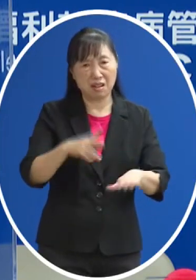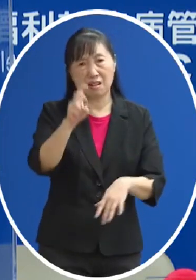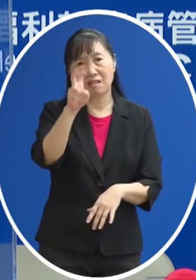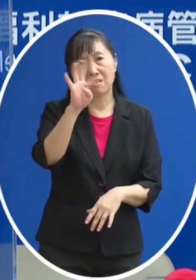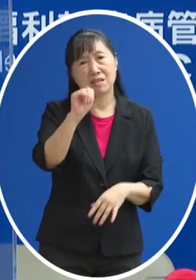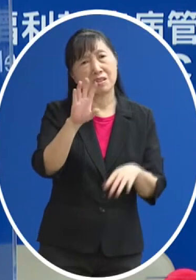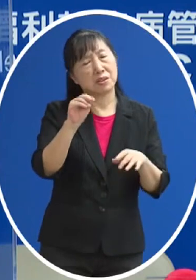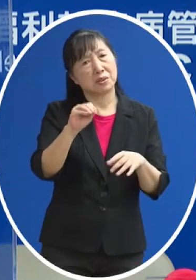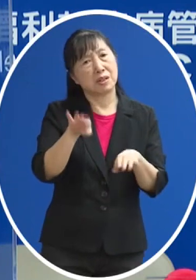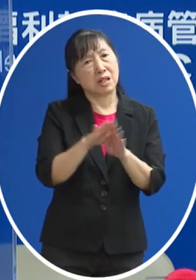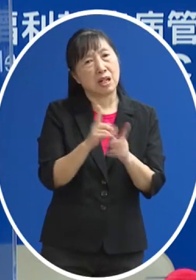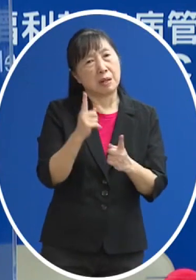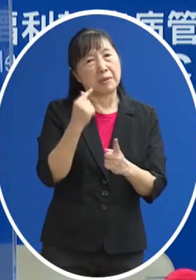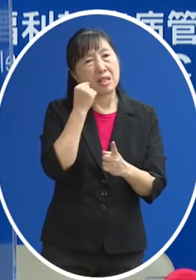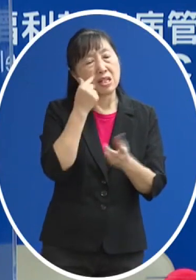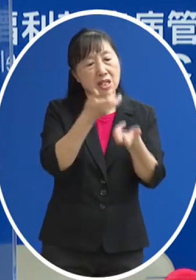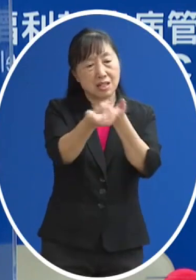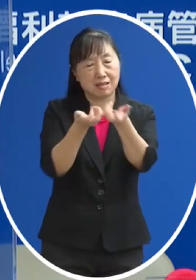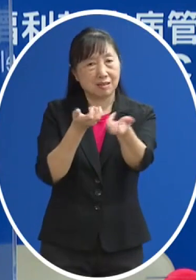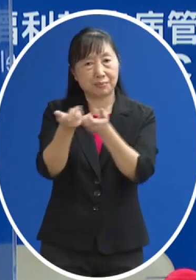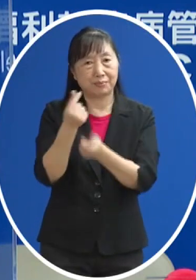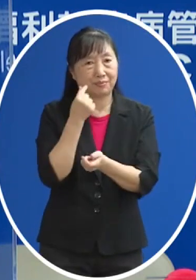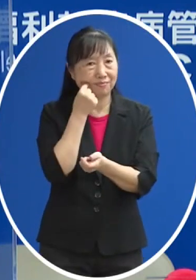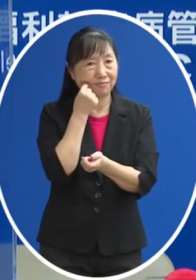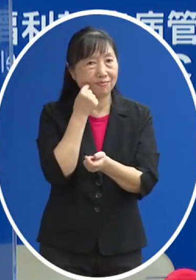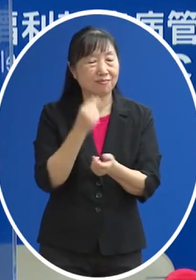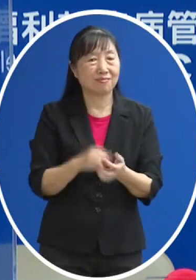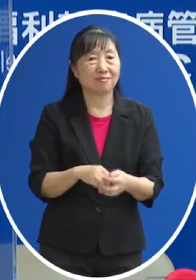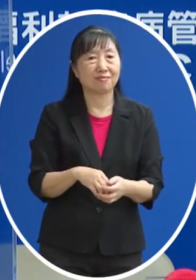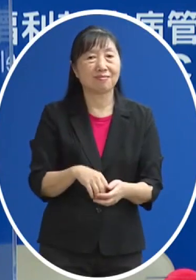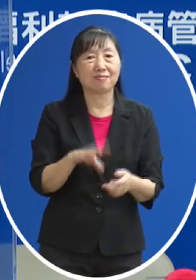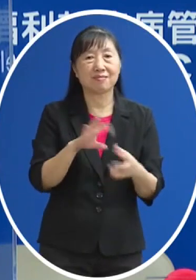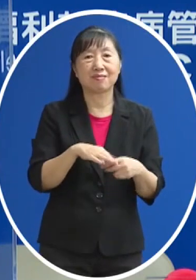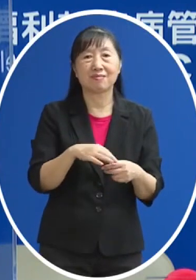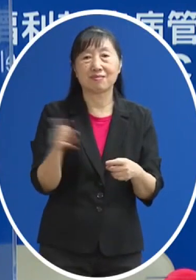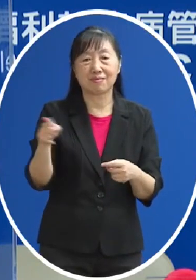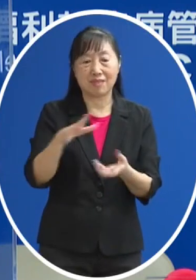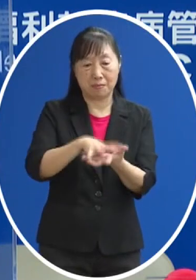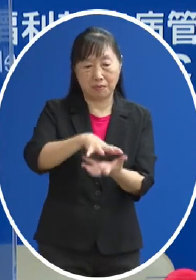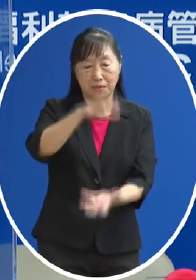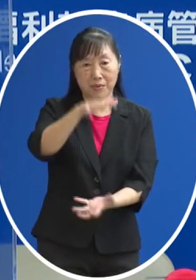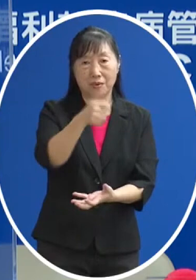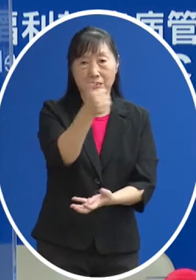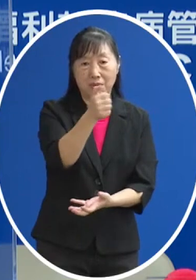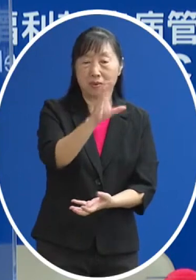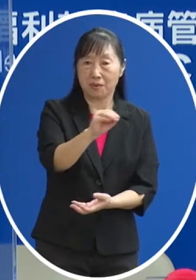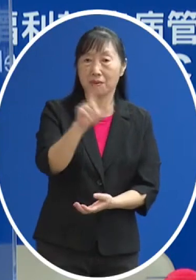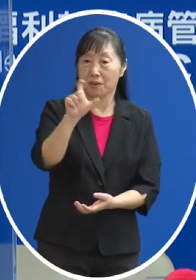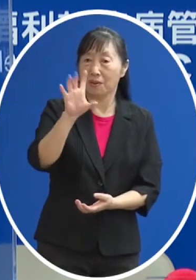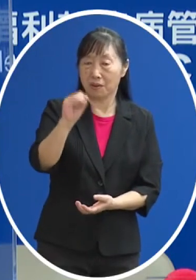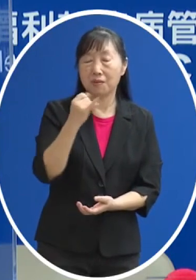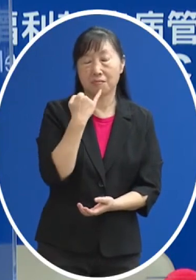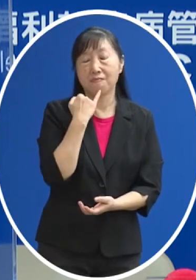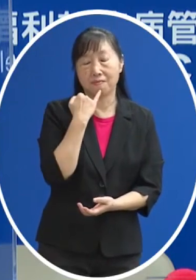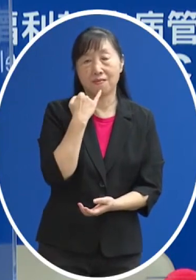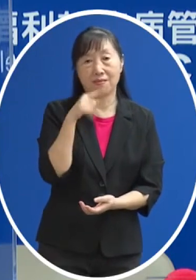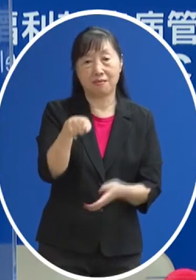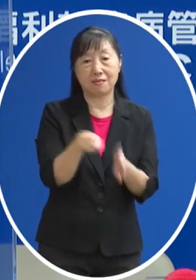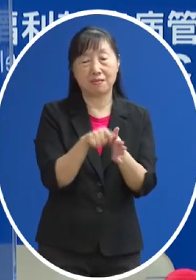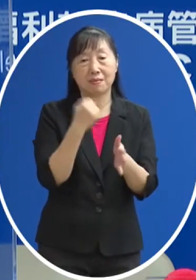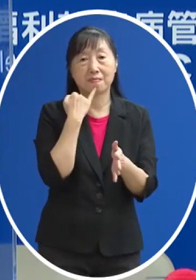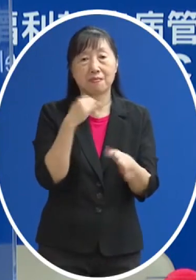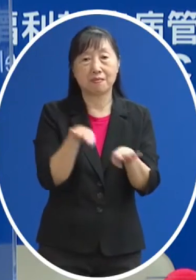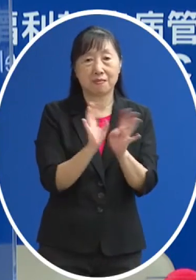的很难分。哎，大家施打上，那时间上如果在50-60万，大概还有一定量的可以来做一个分配，那时候我们就会